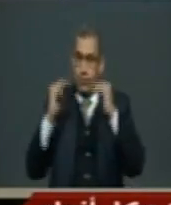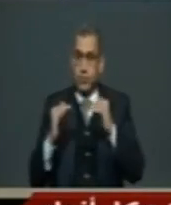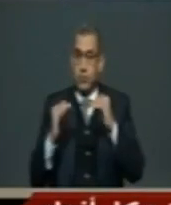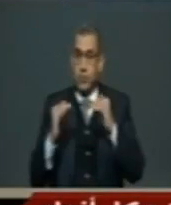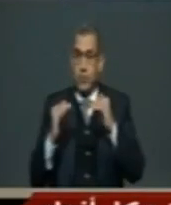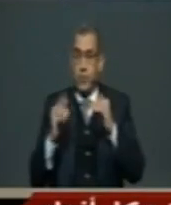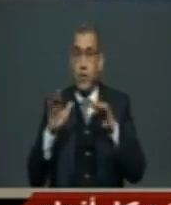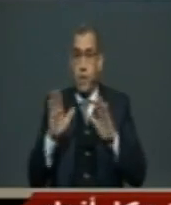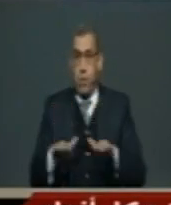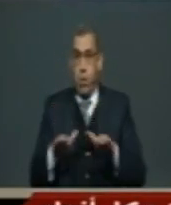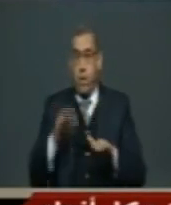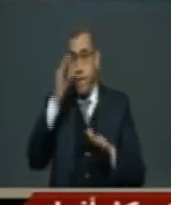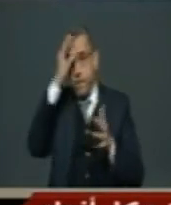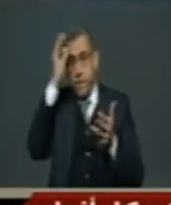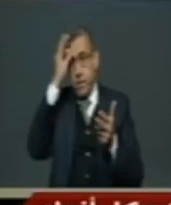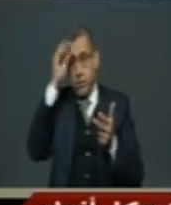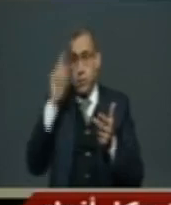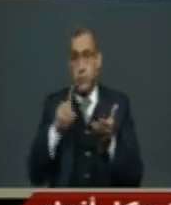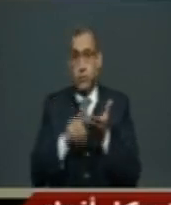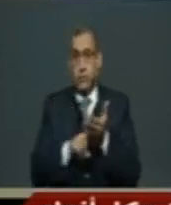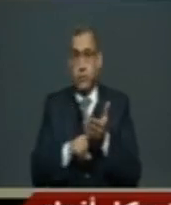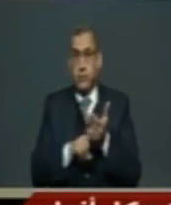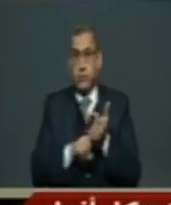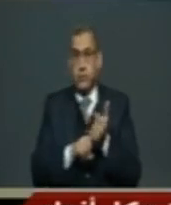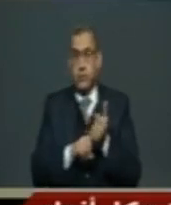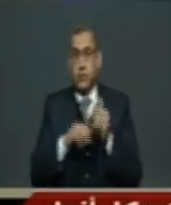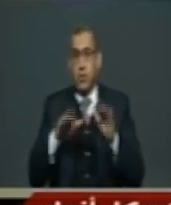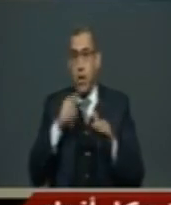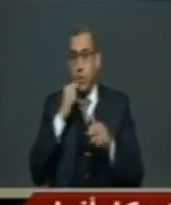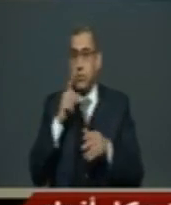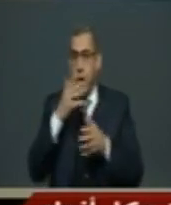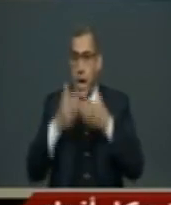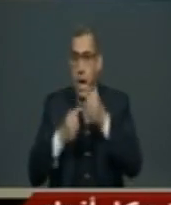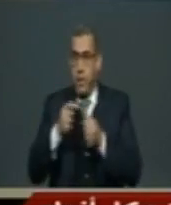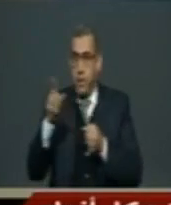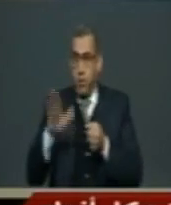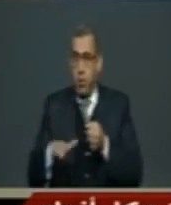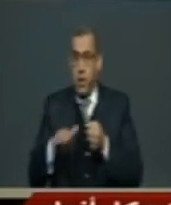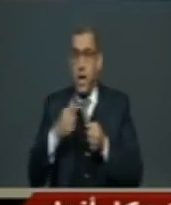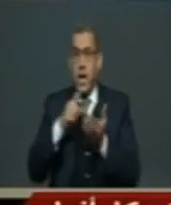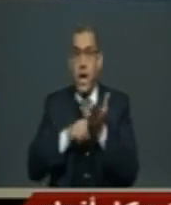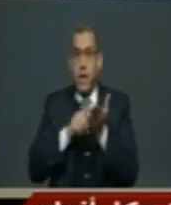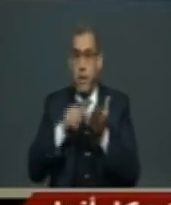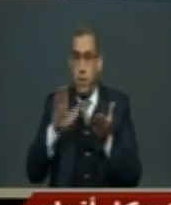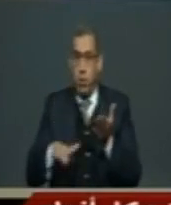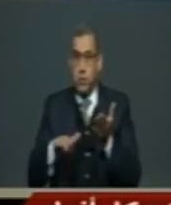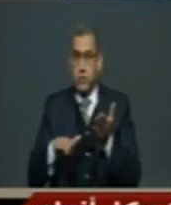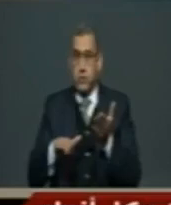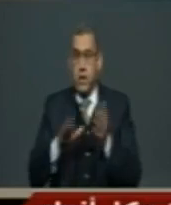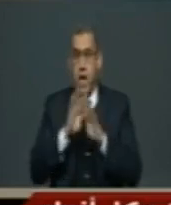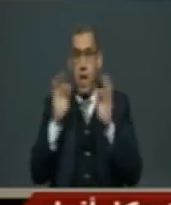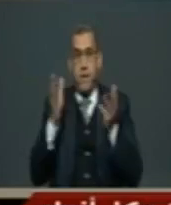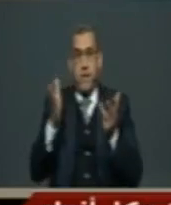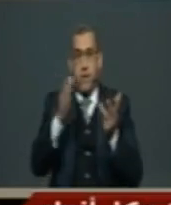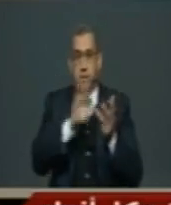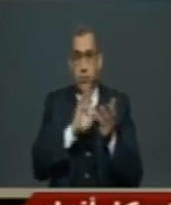هذه الامثلة سيتم وجودها في الالبان والجبن وكافة المنتجات.